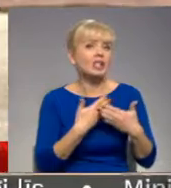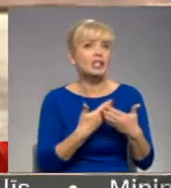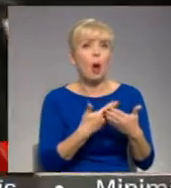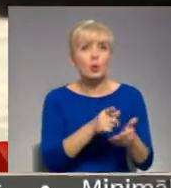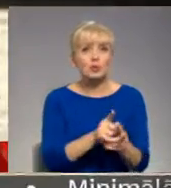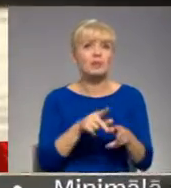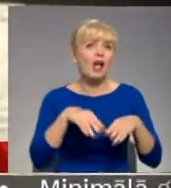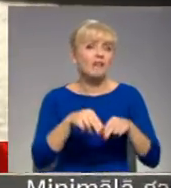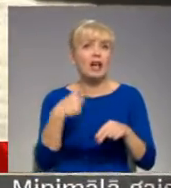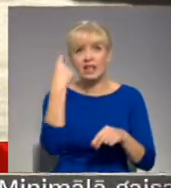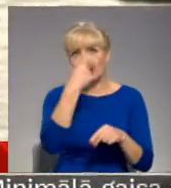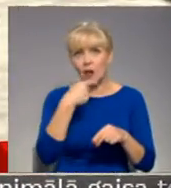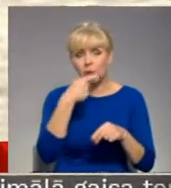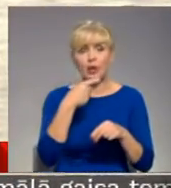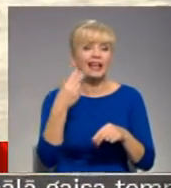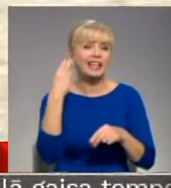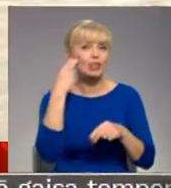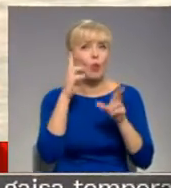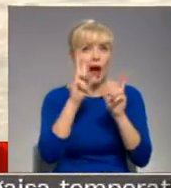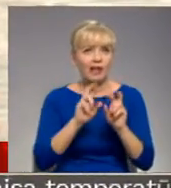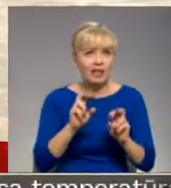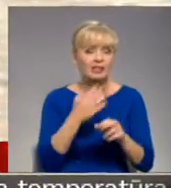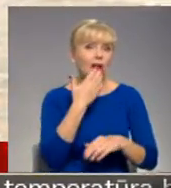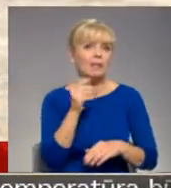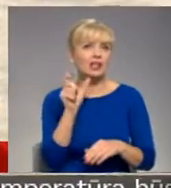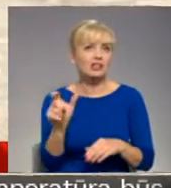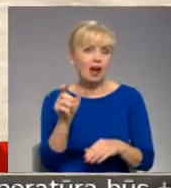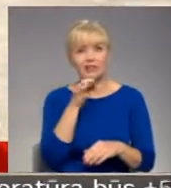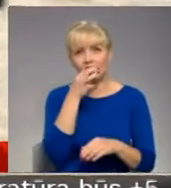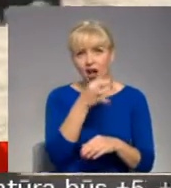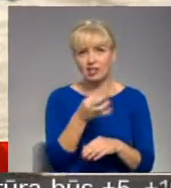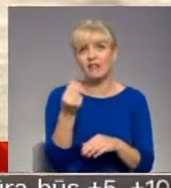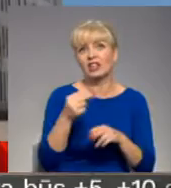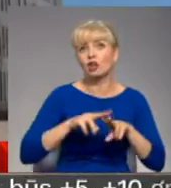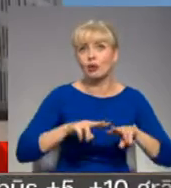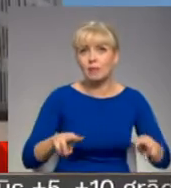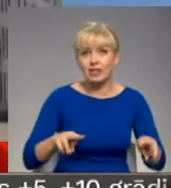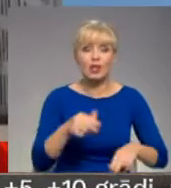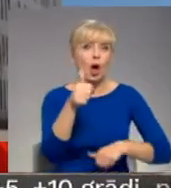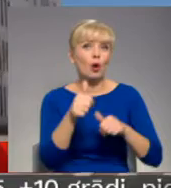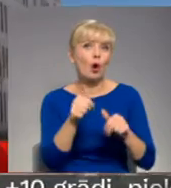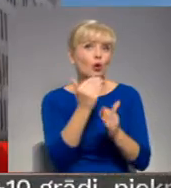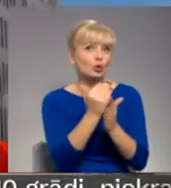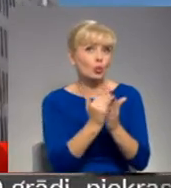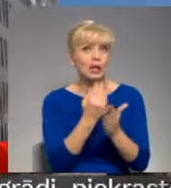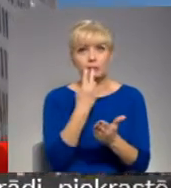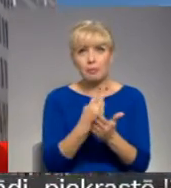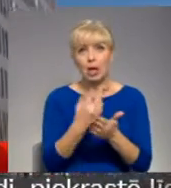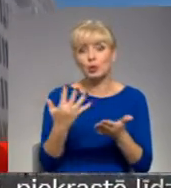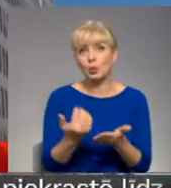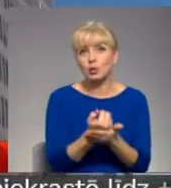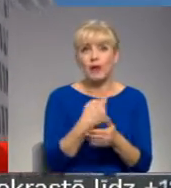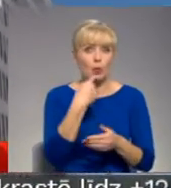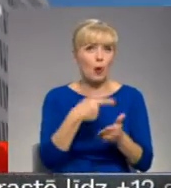veikta reputācijas risku analīze, bet pēdējais vārds būs jāsaka finanšu ministrei. Tā kā konkursa nolikums paredz uzvarētāji noteikt